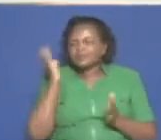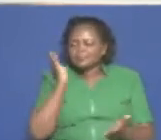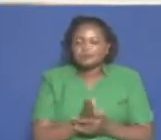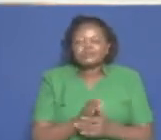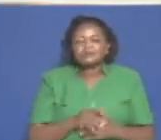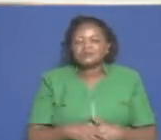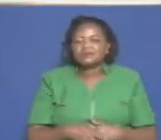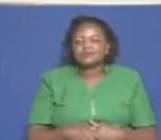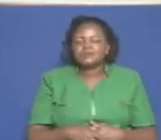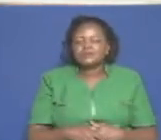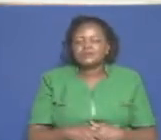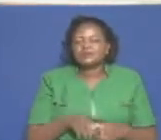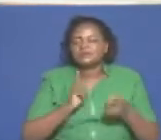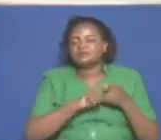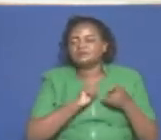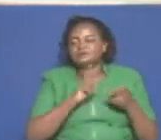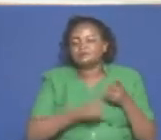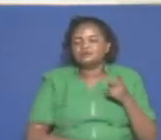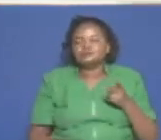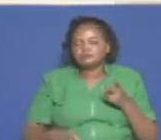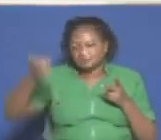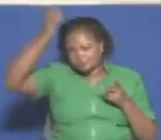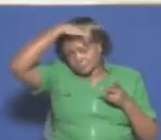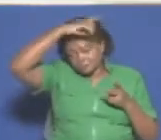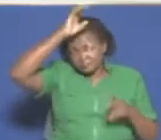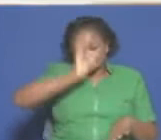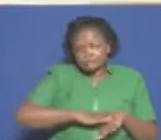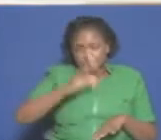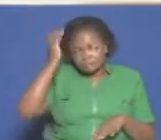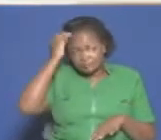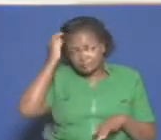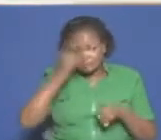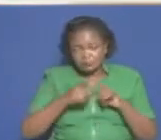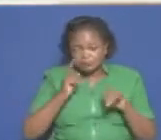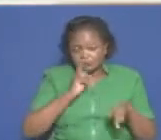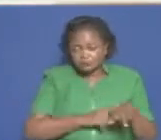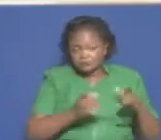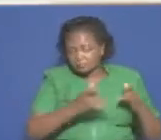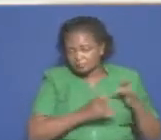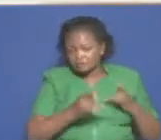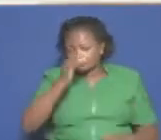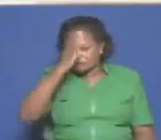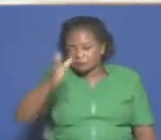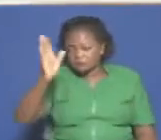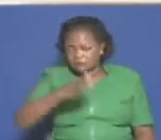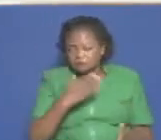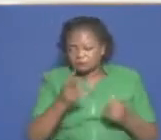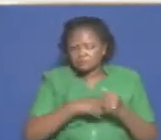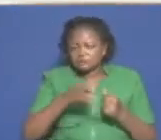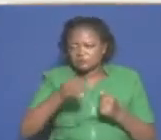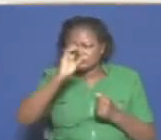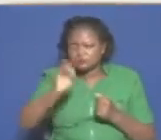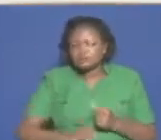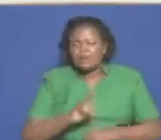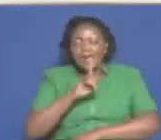hizi ili jambo la shahada. Ni vizuri ndio kusoma. Ukiangalia hii parliament unapata kama 70% yao